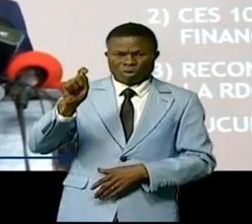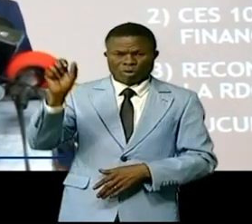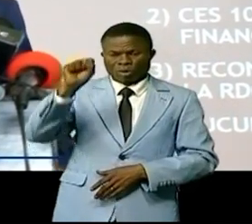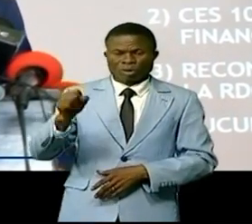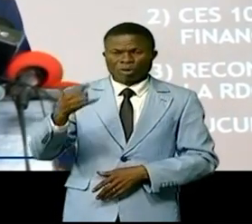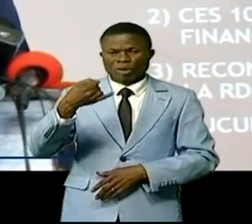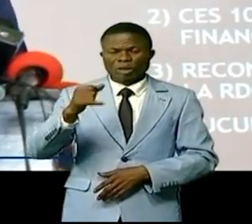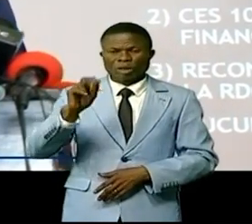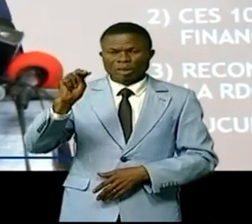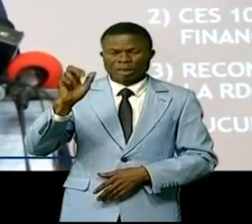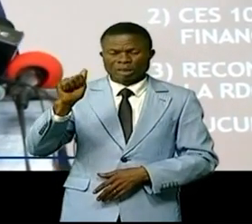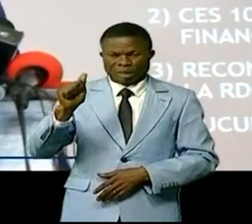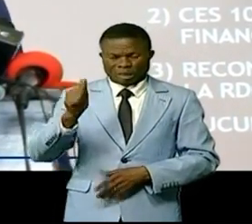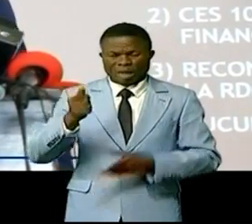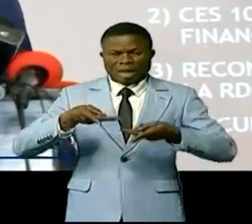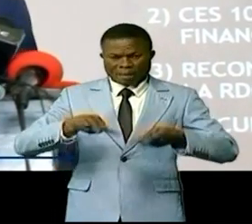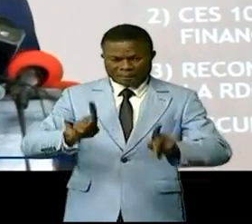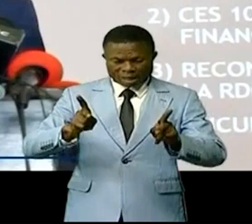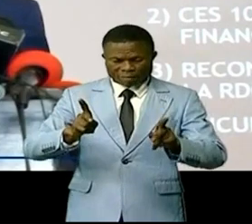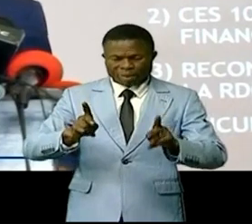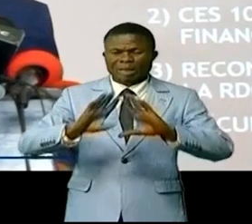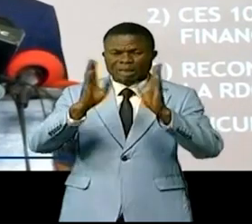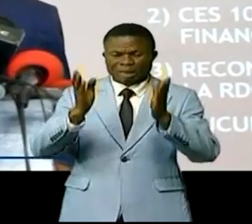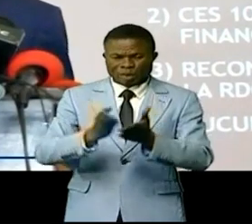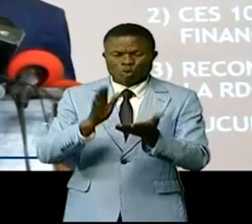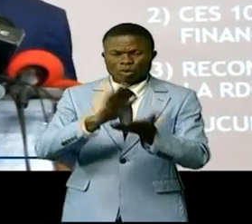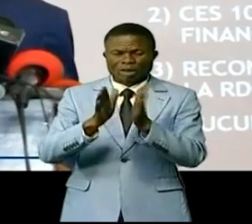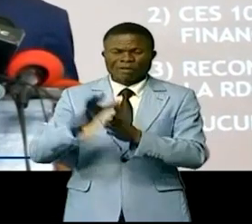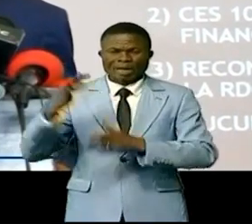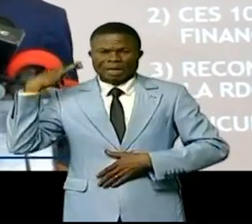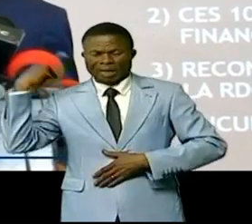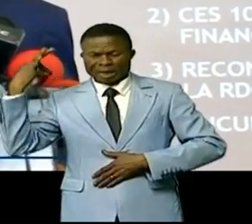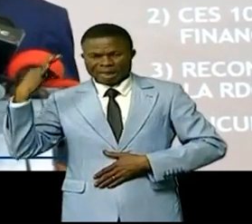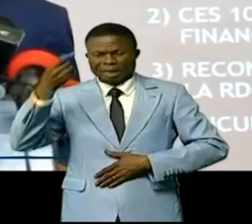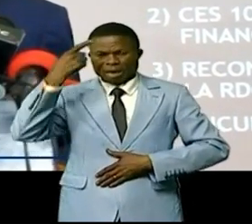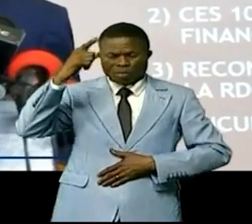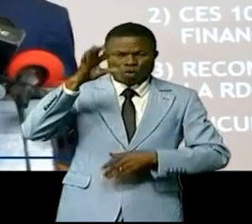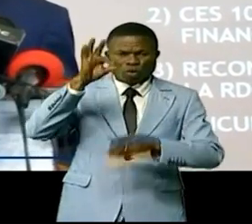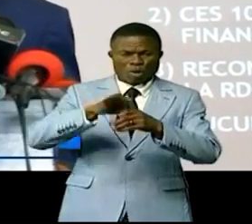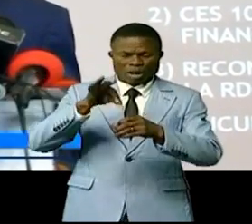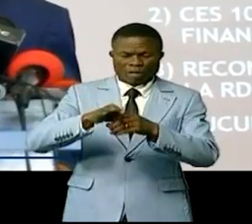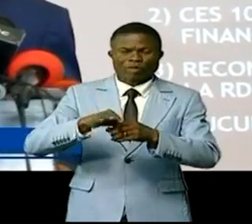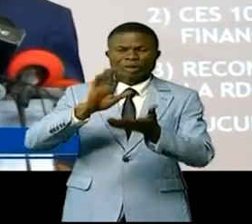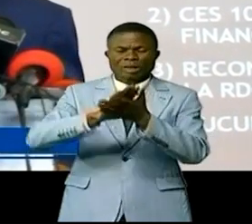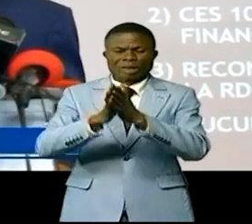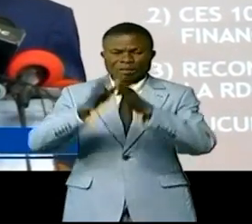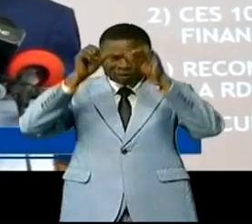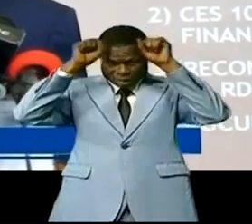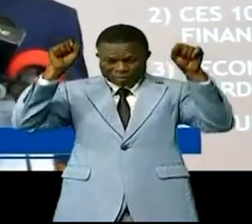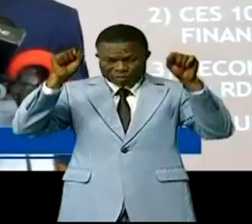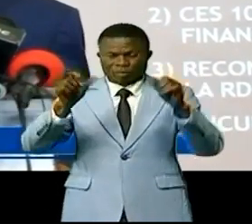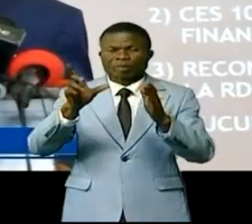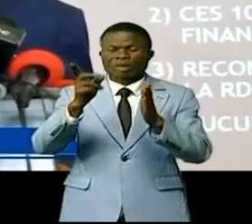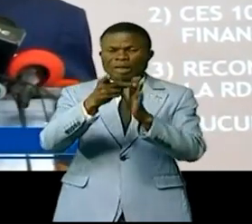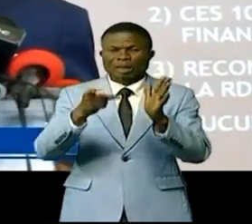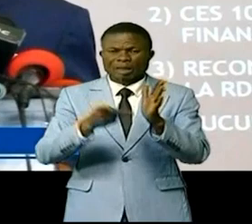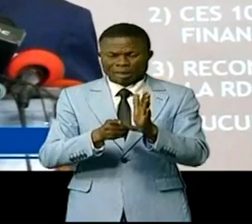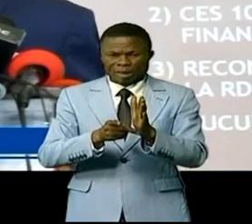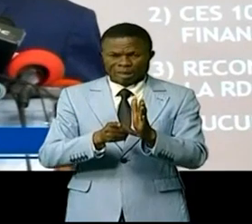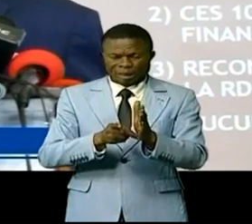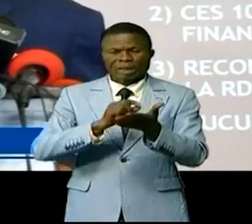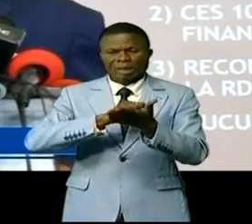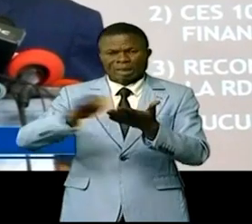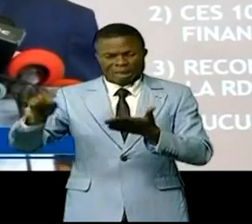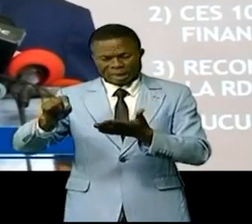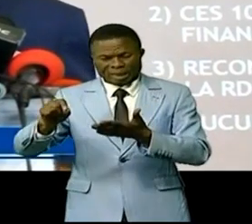l'accès à la présidence de la République et aux fonctions de souveraineté nationale et en adoptant le principe de l'irrévocabilité de la